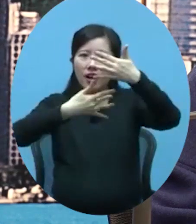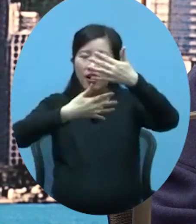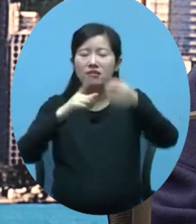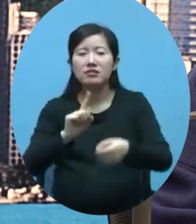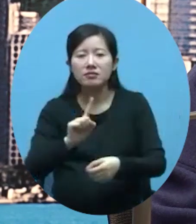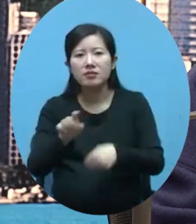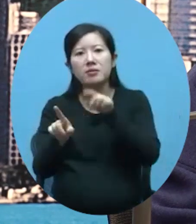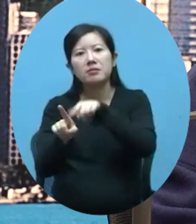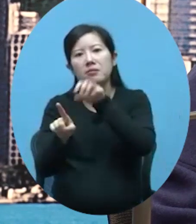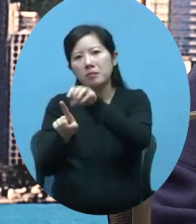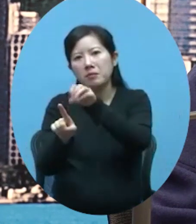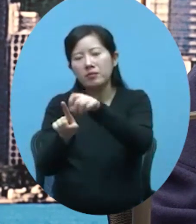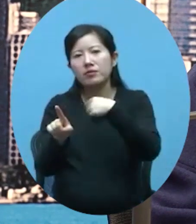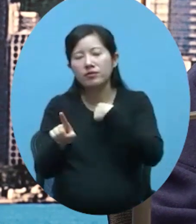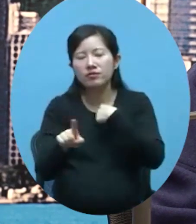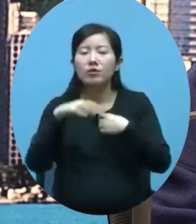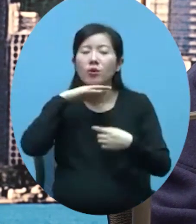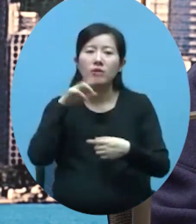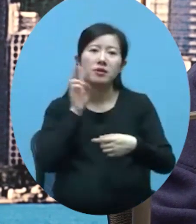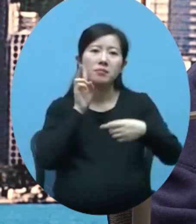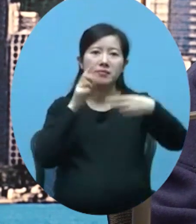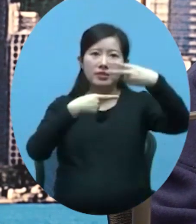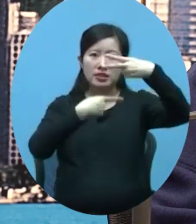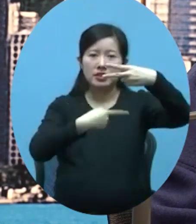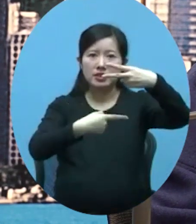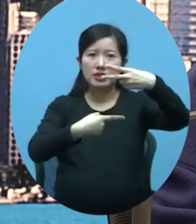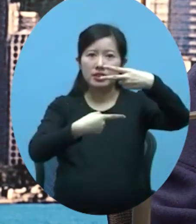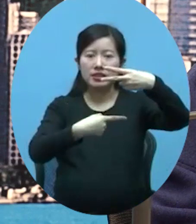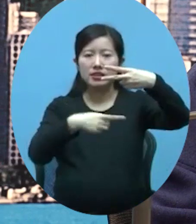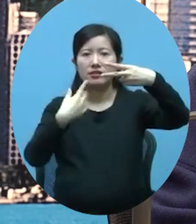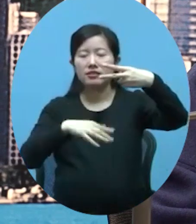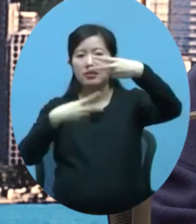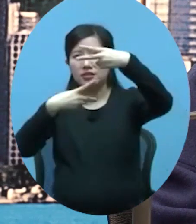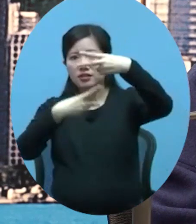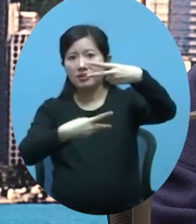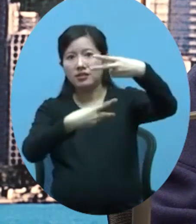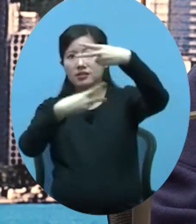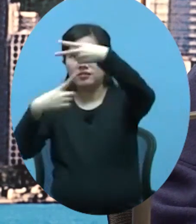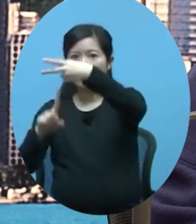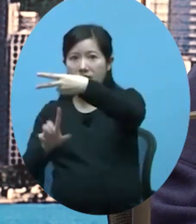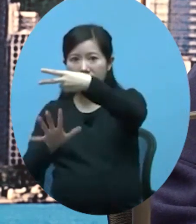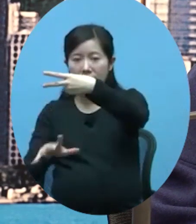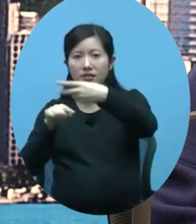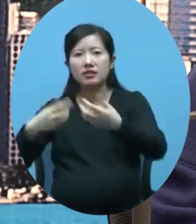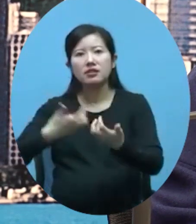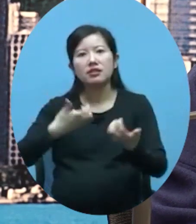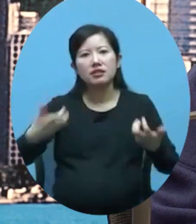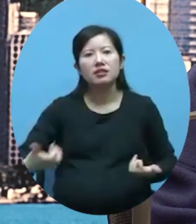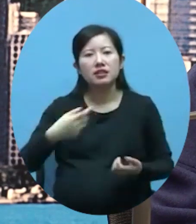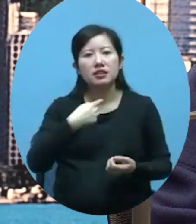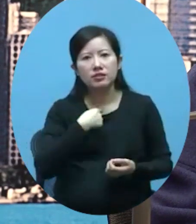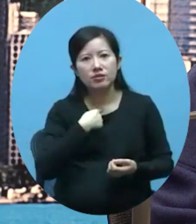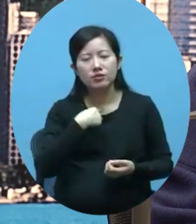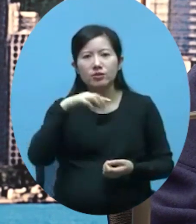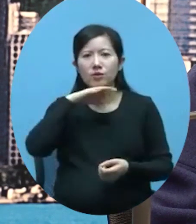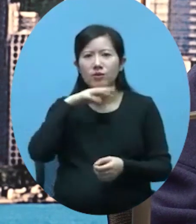时候例如1号他在2号到15号之间就需要去隔离但是有时候